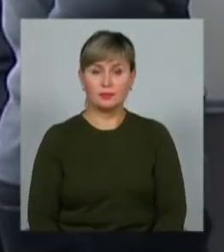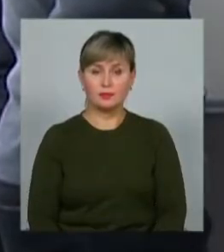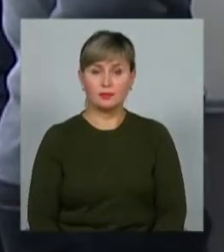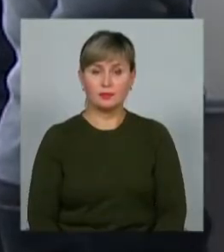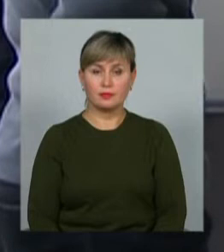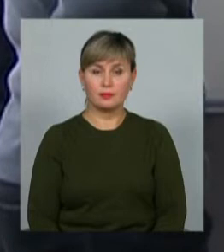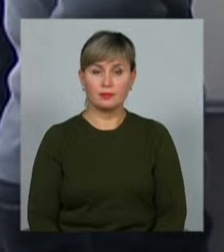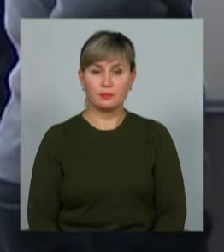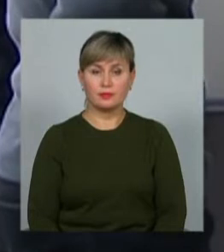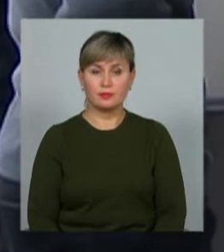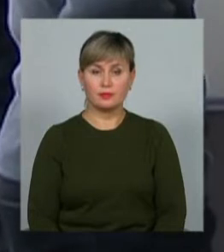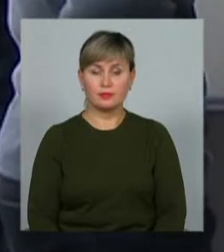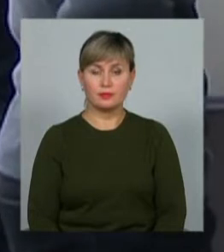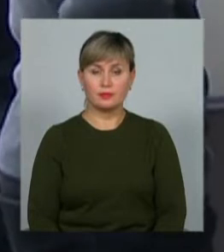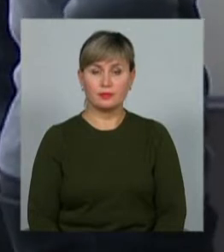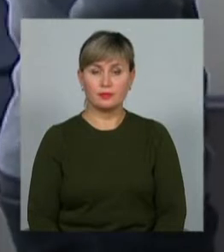А?